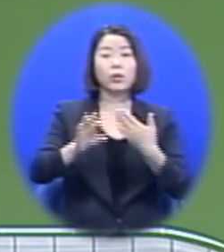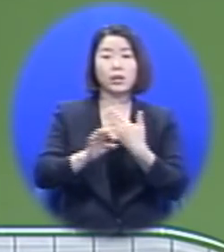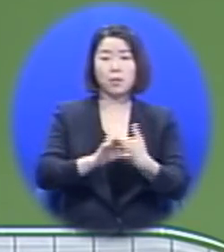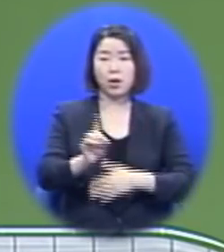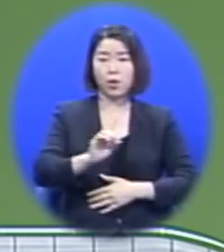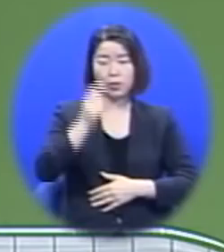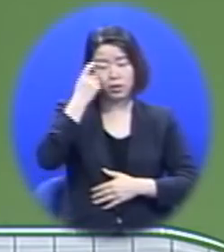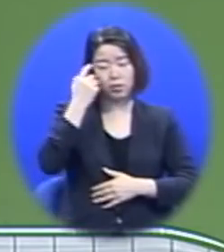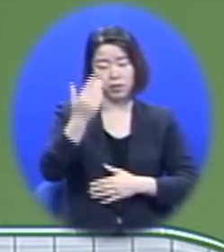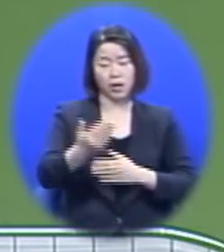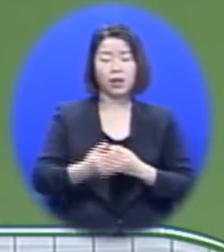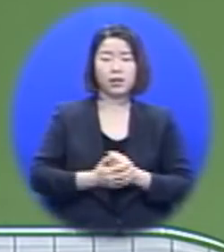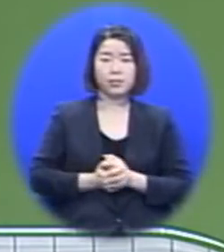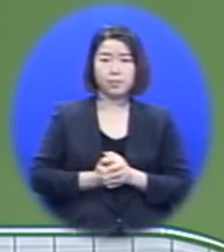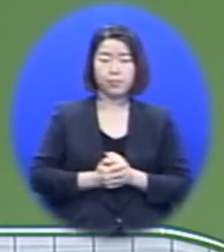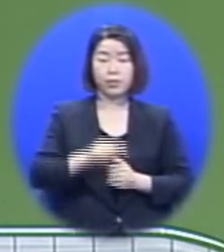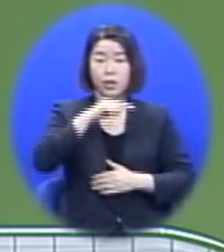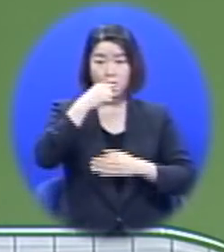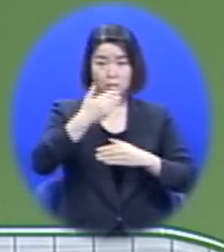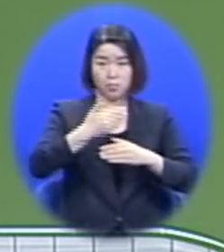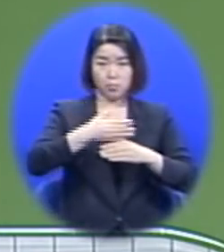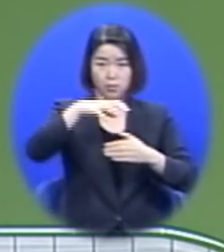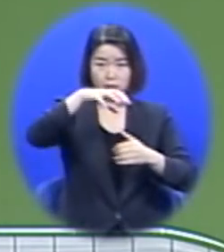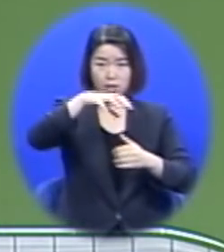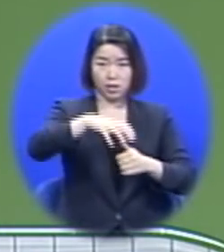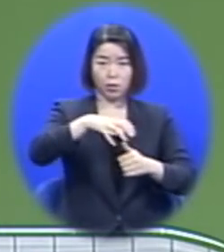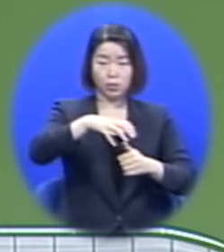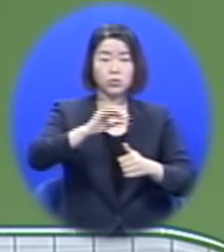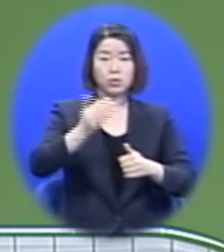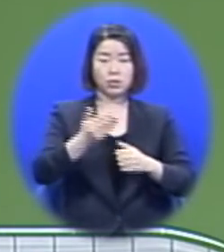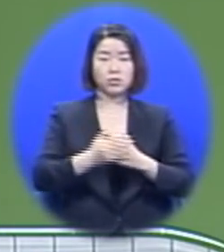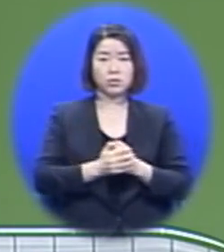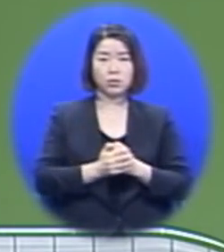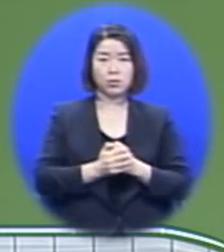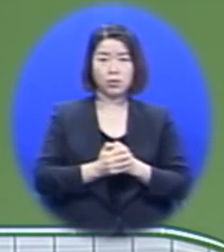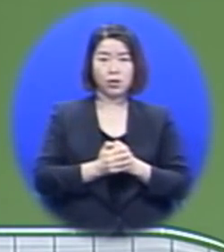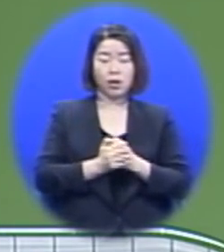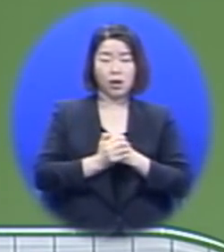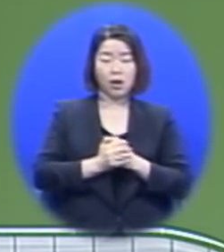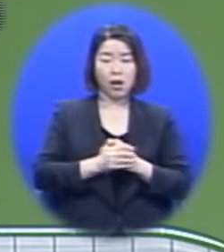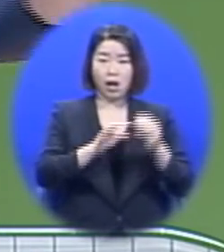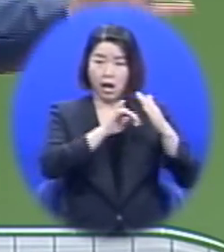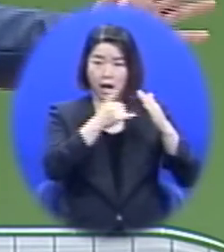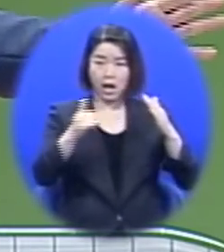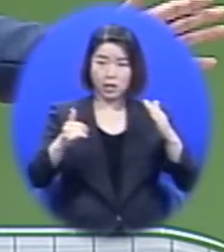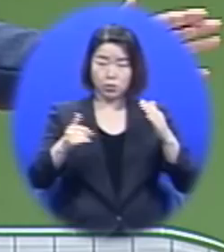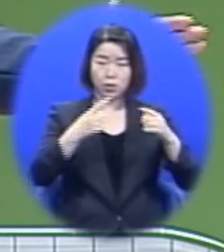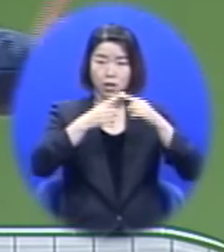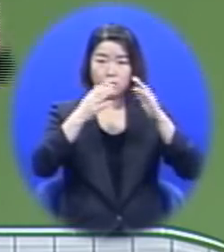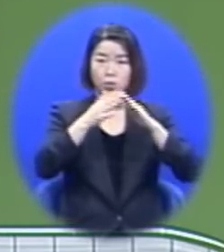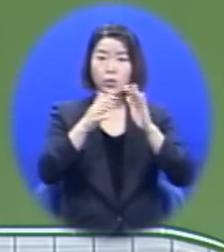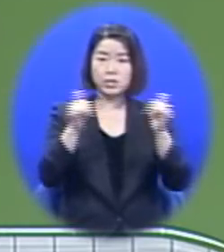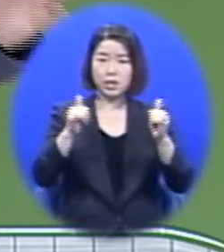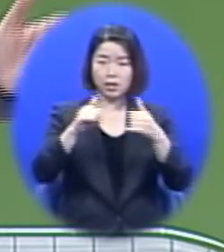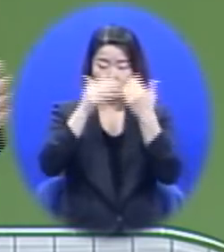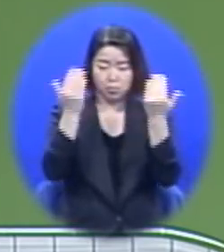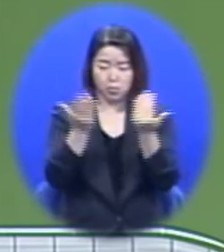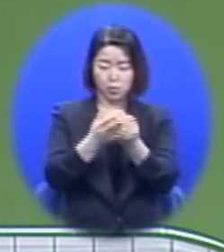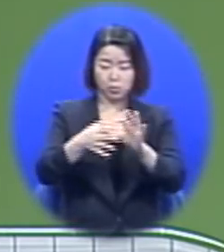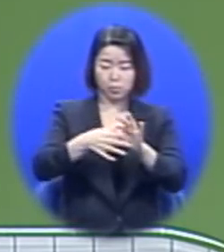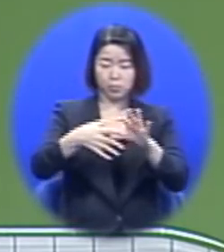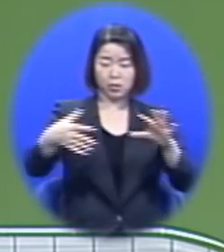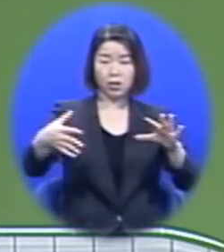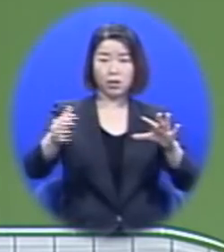했을까? 북한에 억류되었습니다. 가족들과 교인들 다 관계가